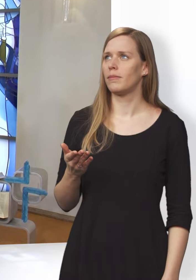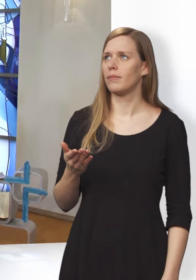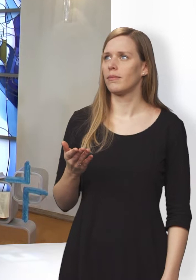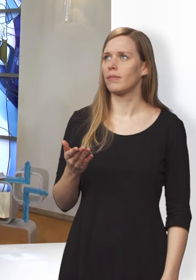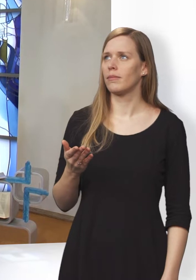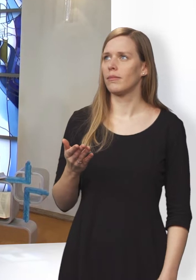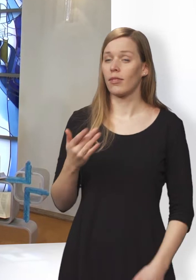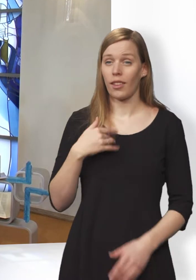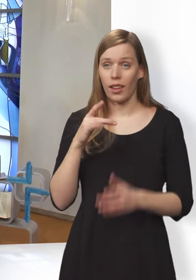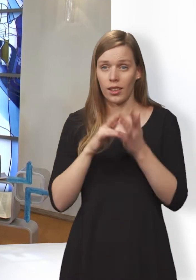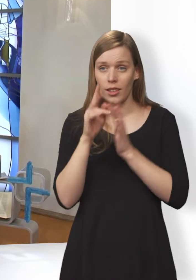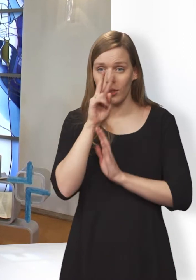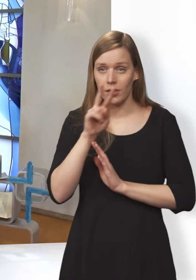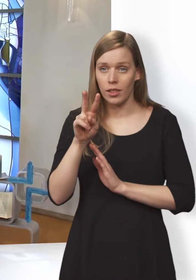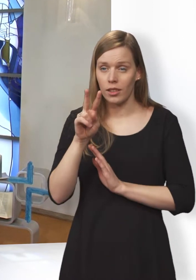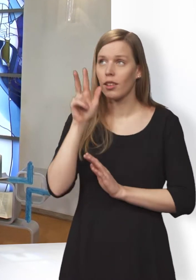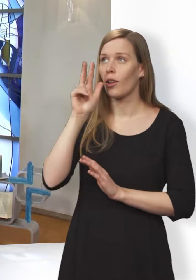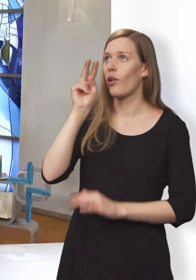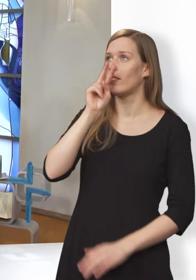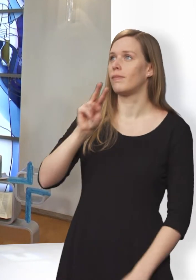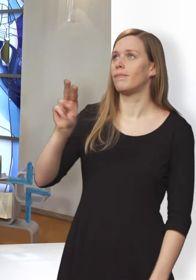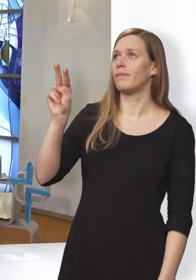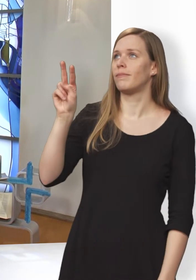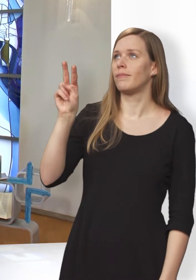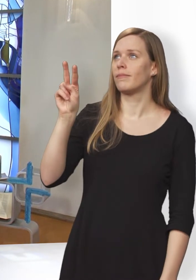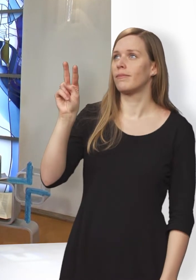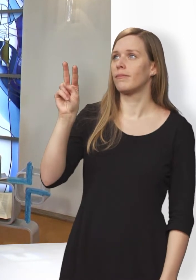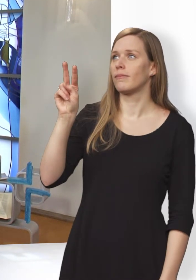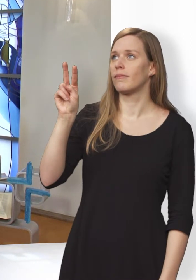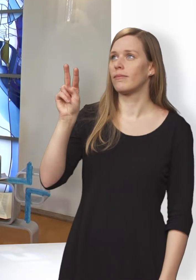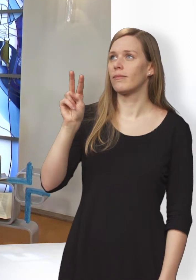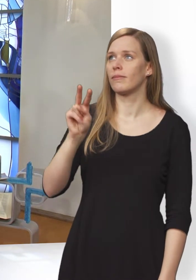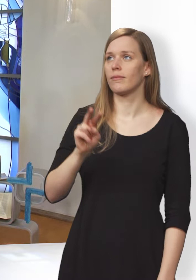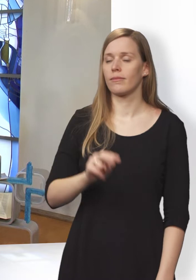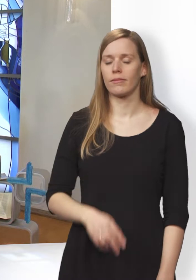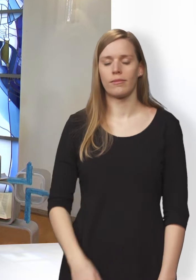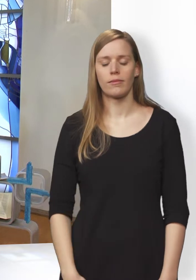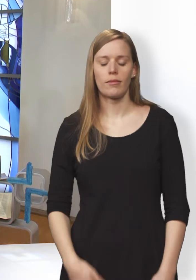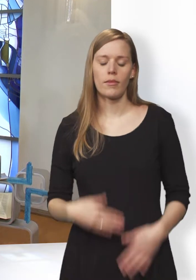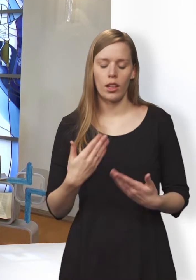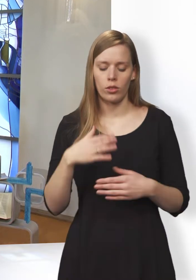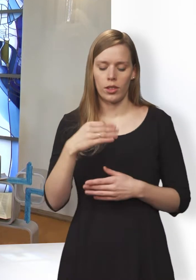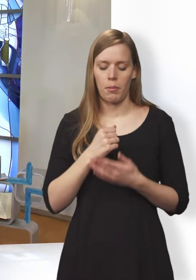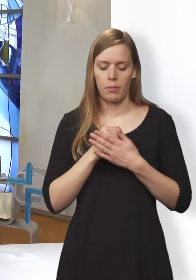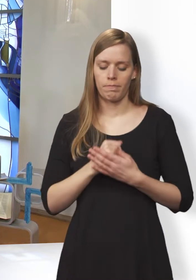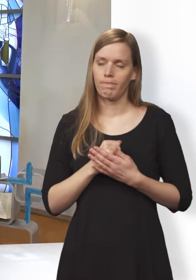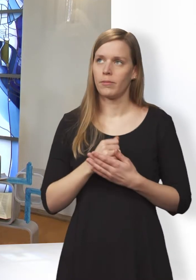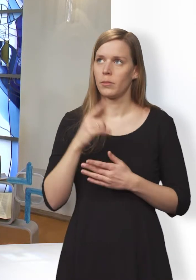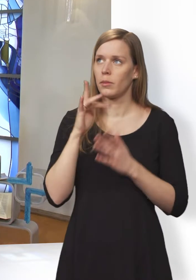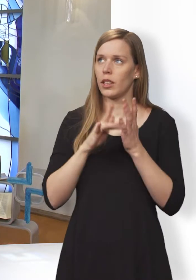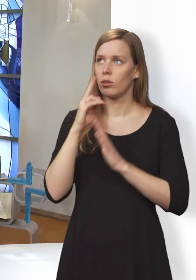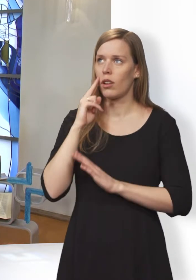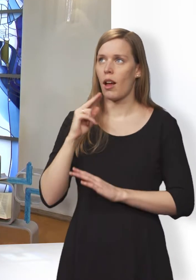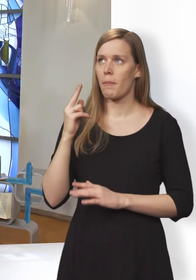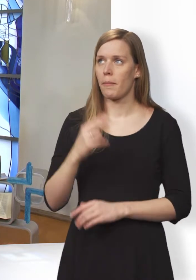bild ist und das zeichen deines wesens zu beten wir in jesu namen